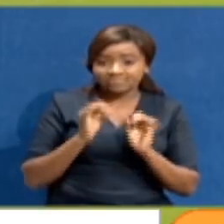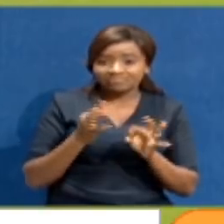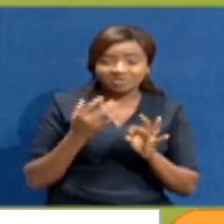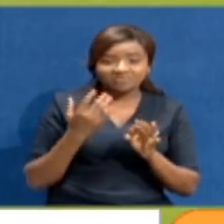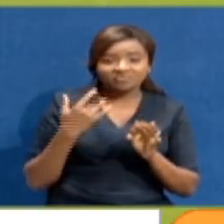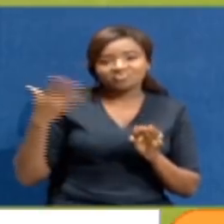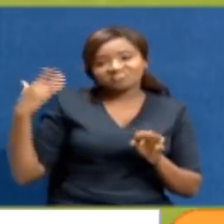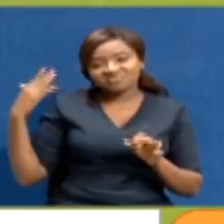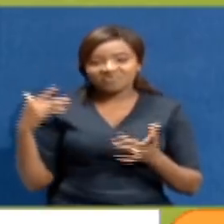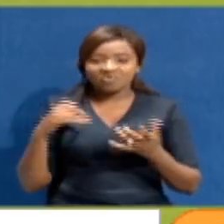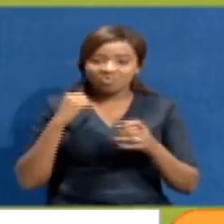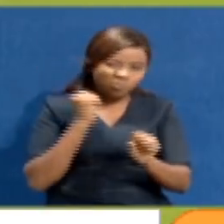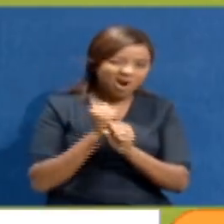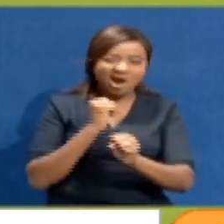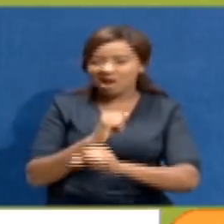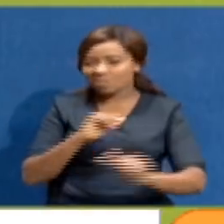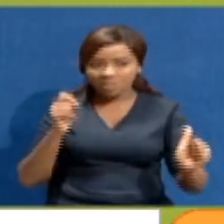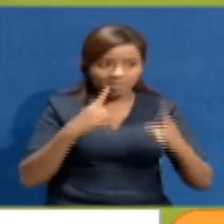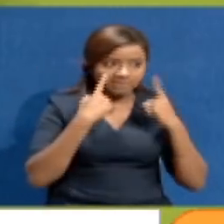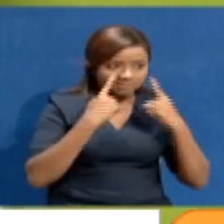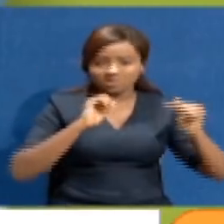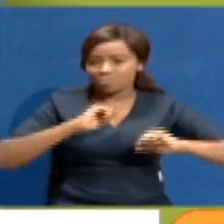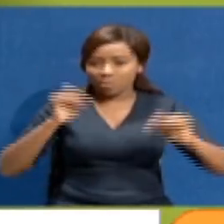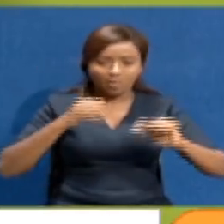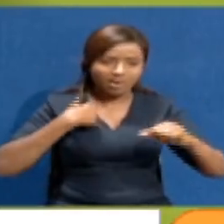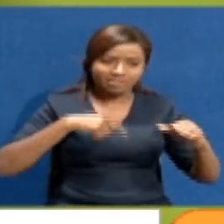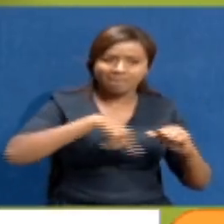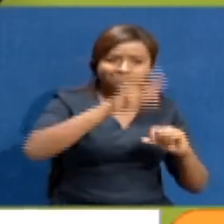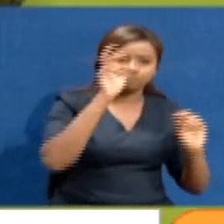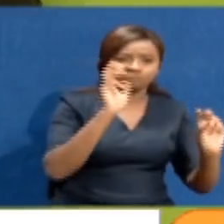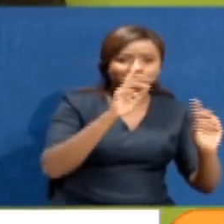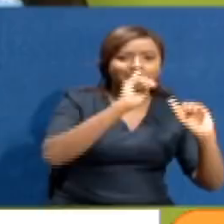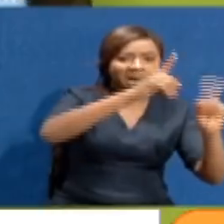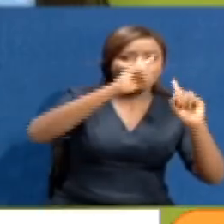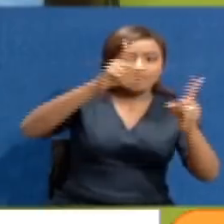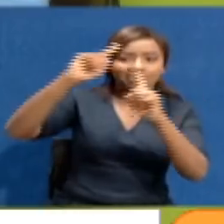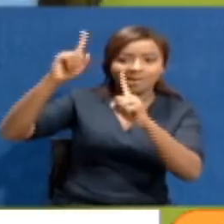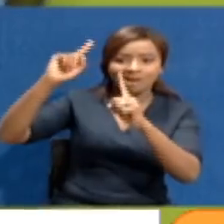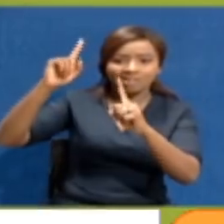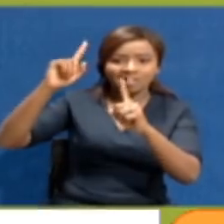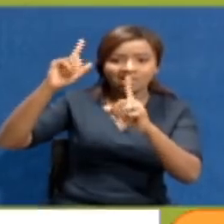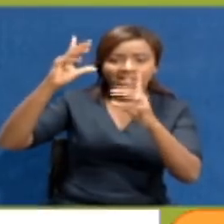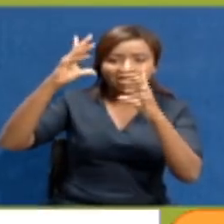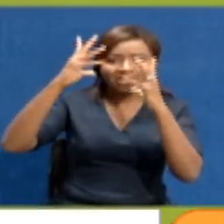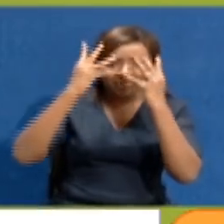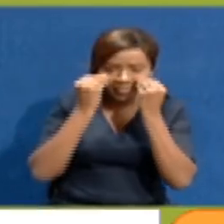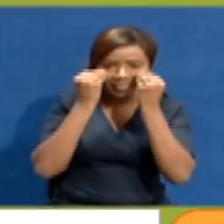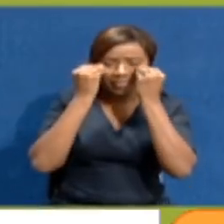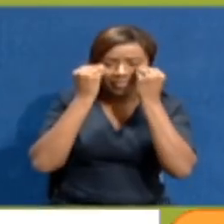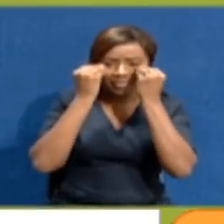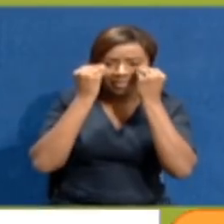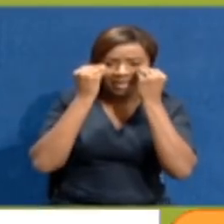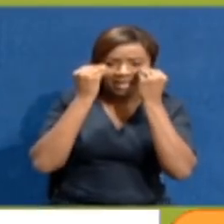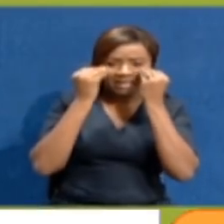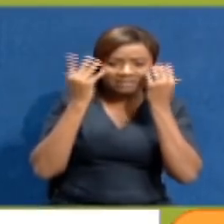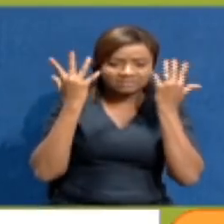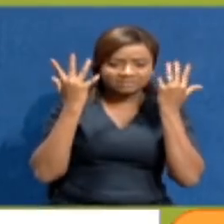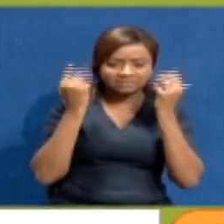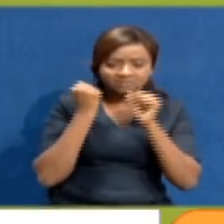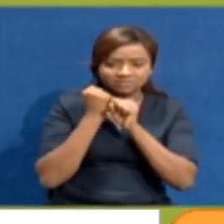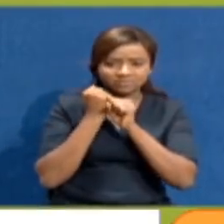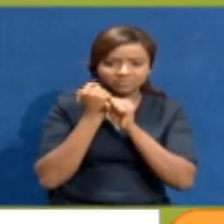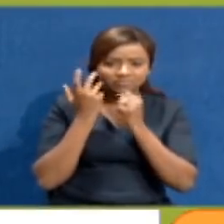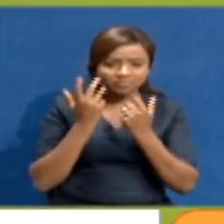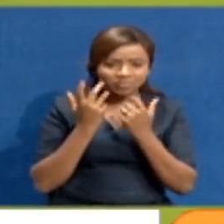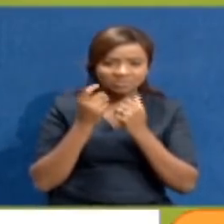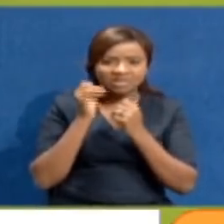ujasoea kuomba kupewa, ni kujitafutia unajitafutia. Mpaka ukuwa kuna ugumu, saa ile unakosa kitu kabisa